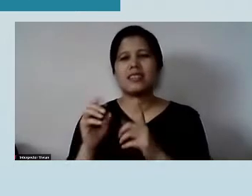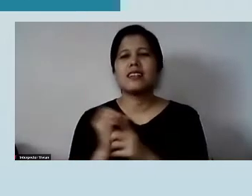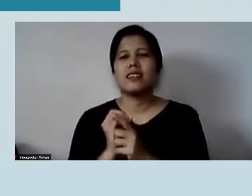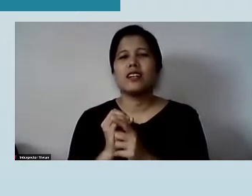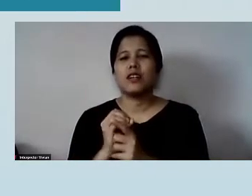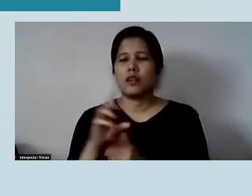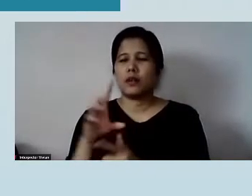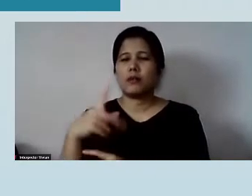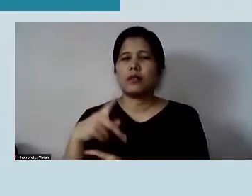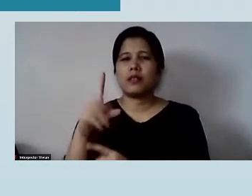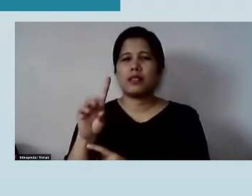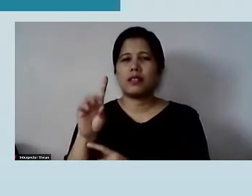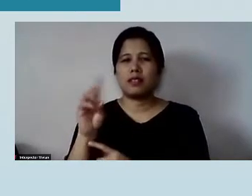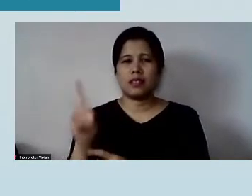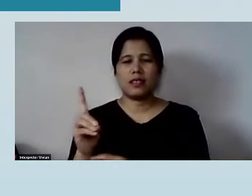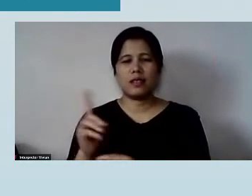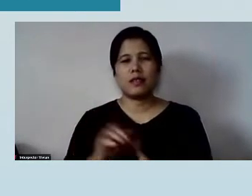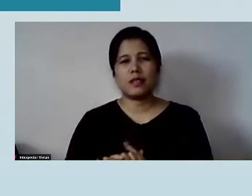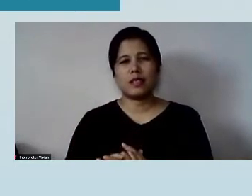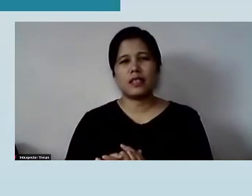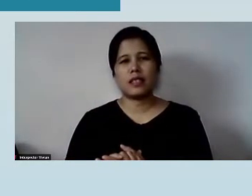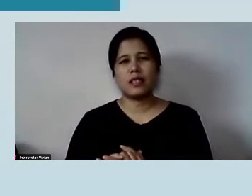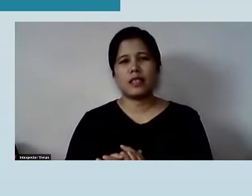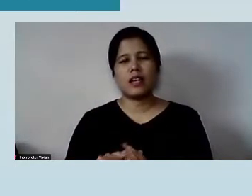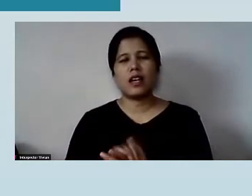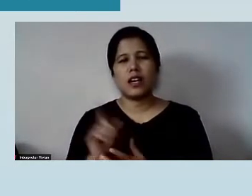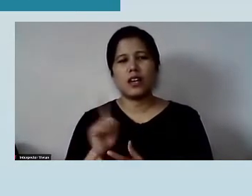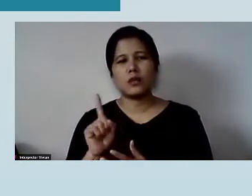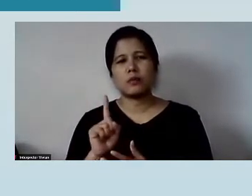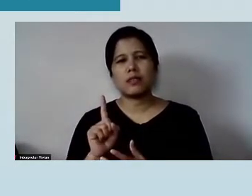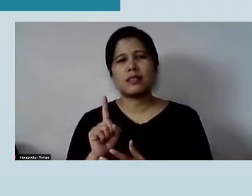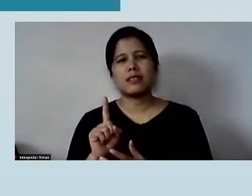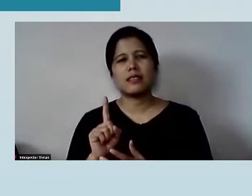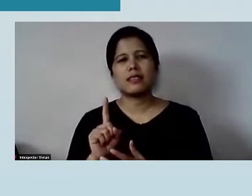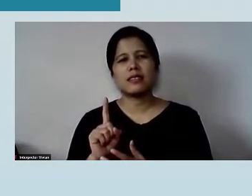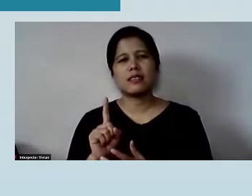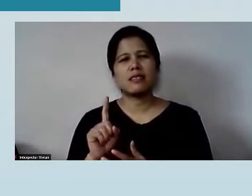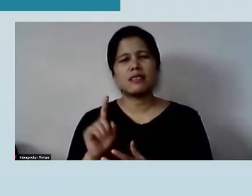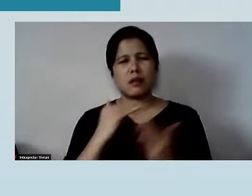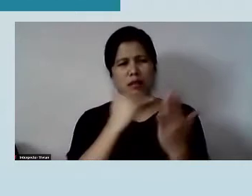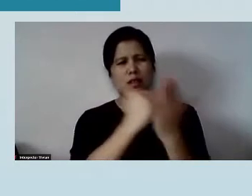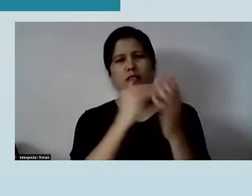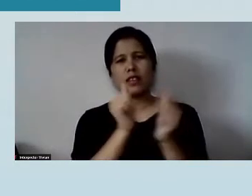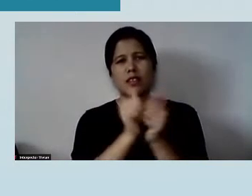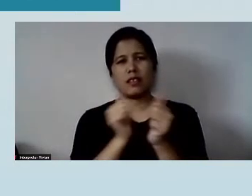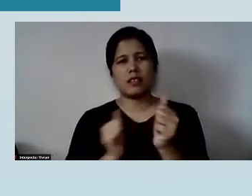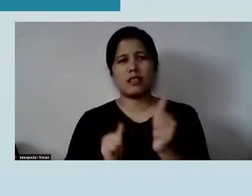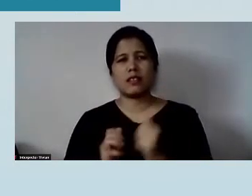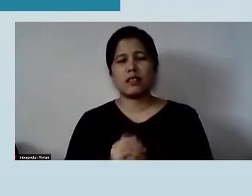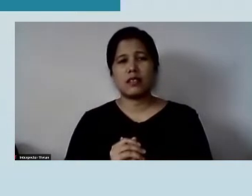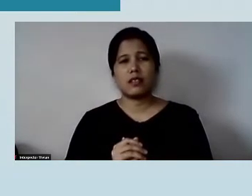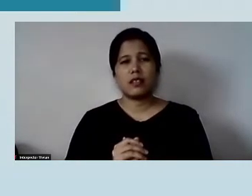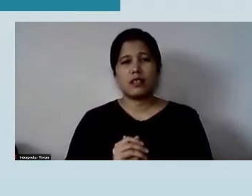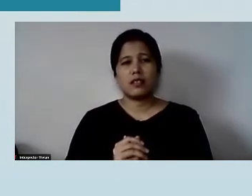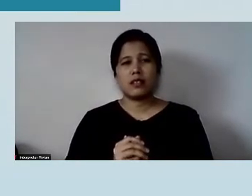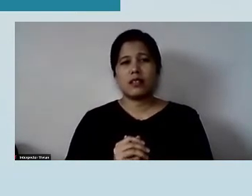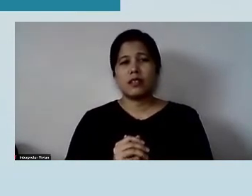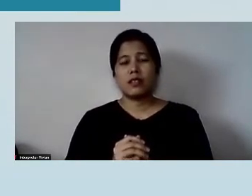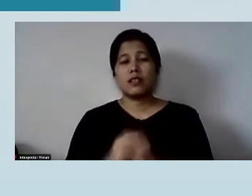disabilities. And then, ano pa ang dapat nating iwasan? Itong deliverance from